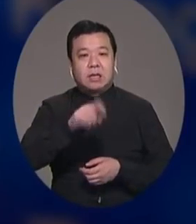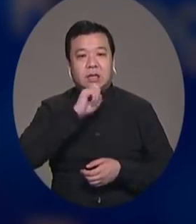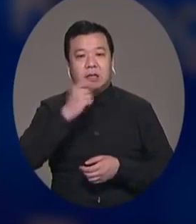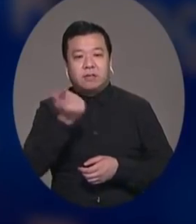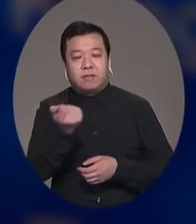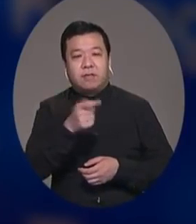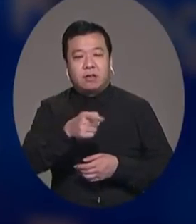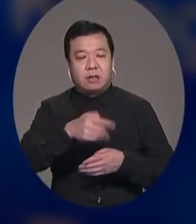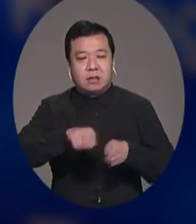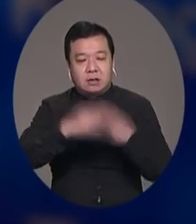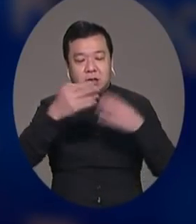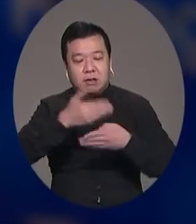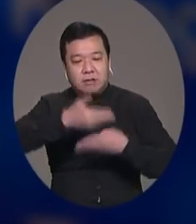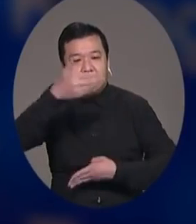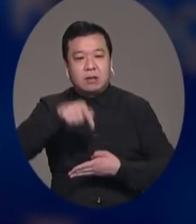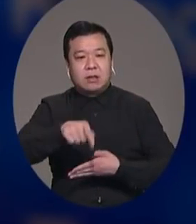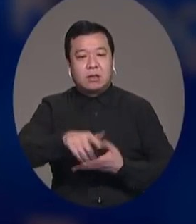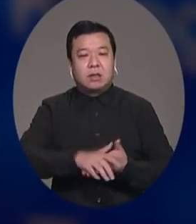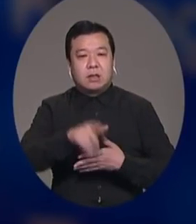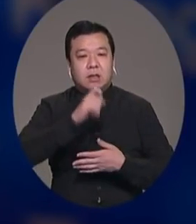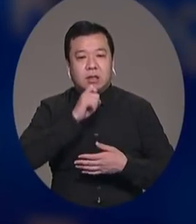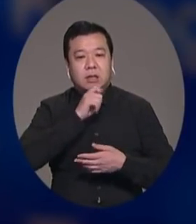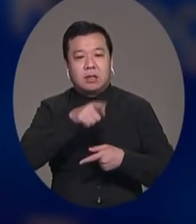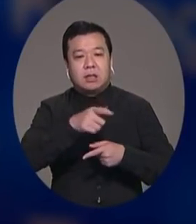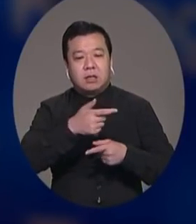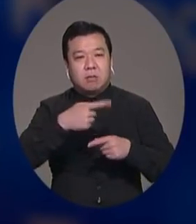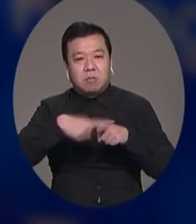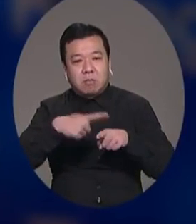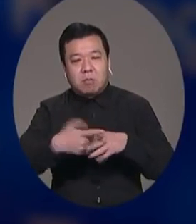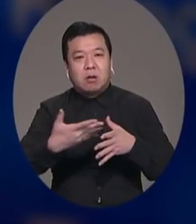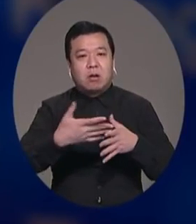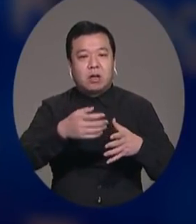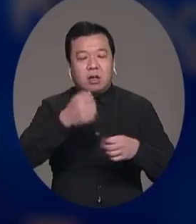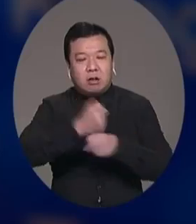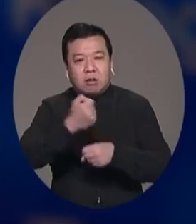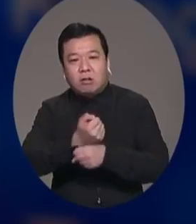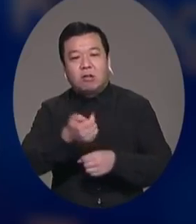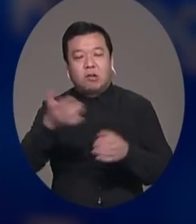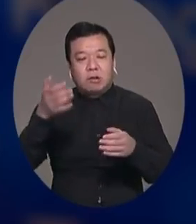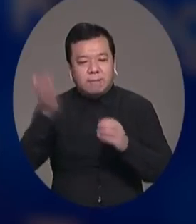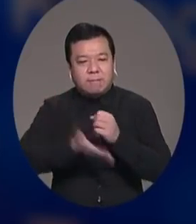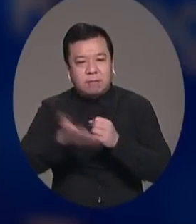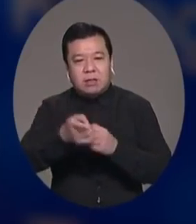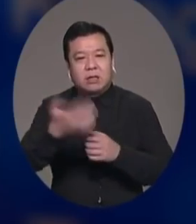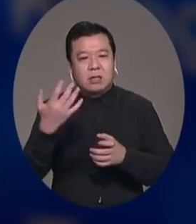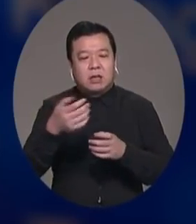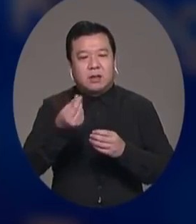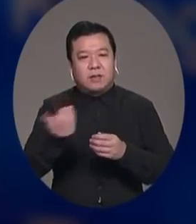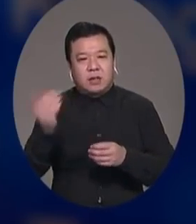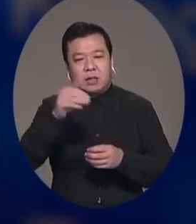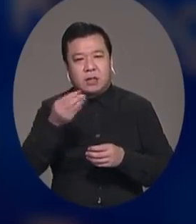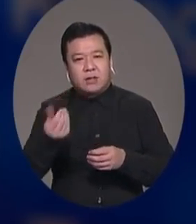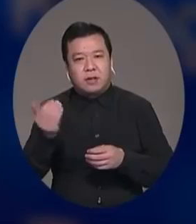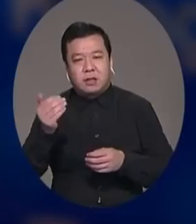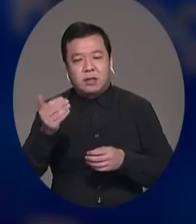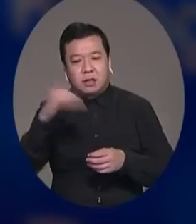入起动阶段，位于区内马草垄的一批木园及锯木厂商户近月终于在粉岭连麻坑觅得两